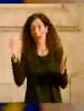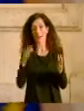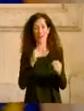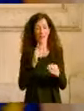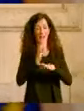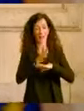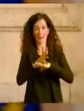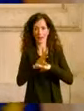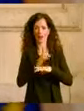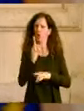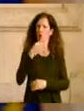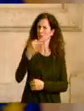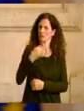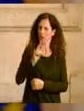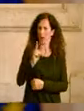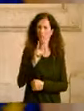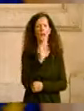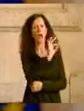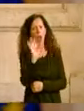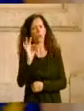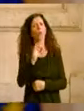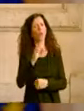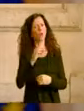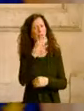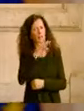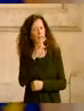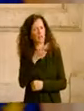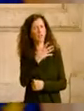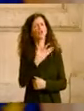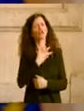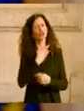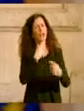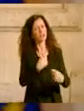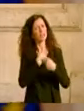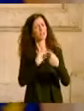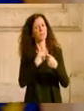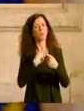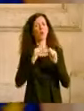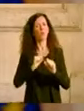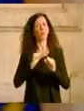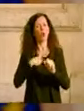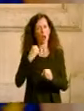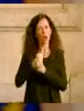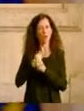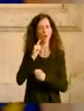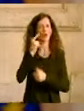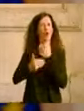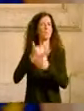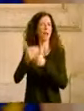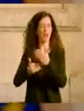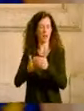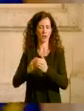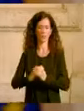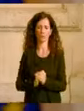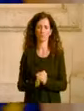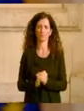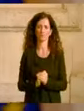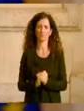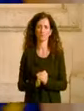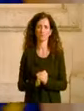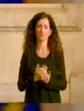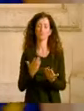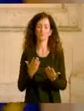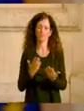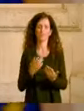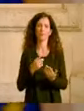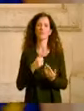qualche intervento ci sono anche degli stimoli a far meglio. Questa è la mia filosofia. Per quanto riguarda la criminalità e